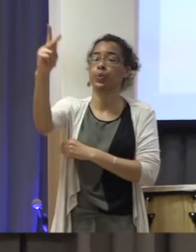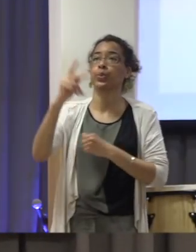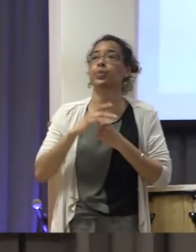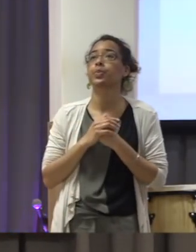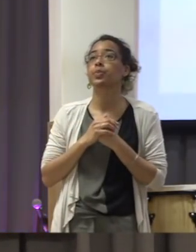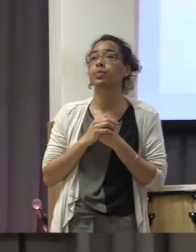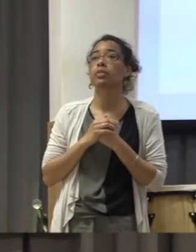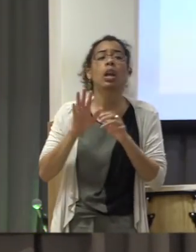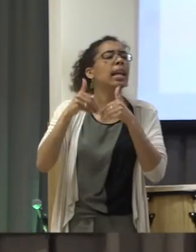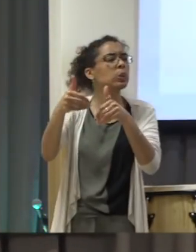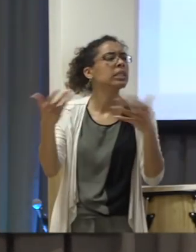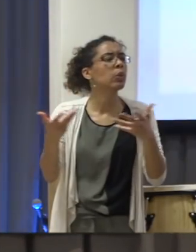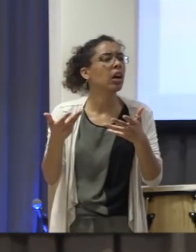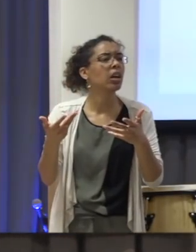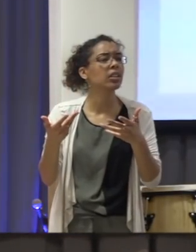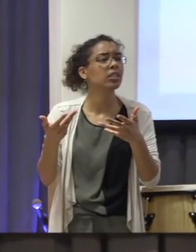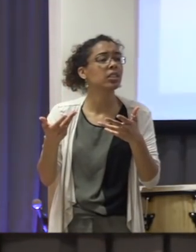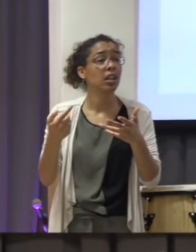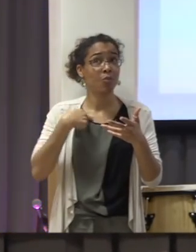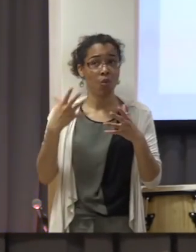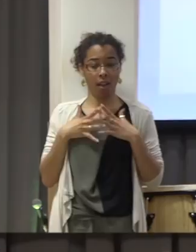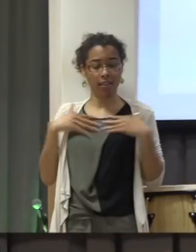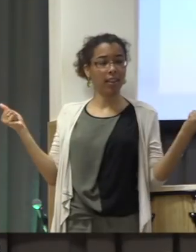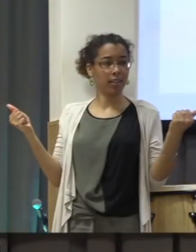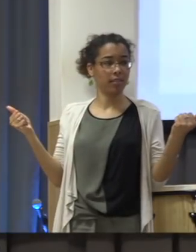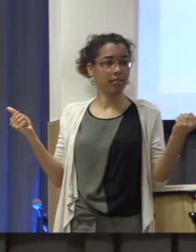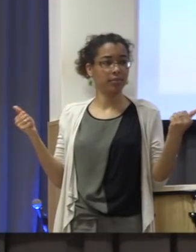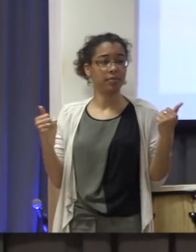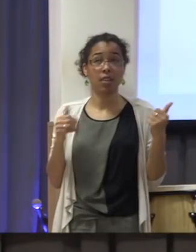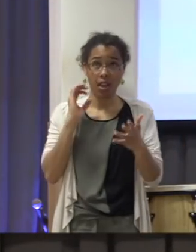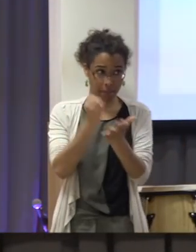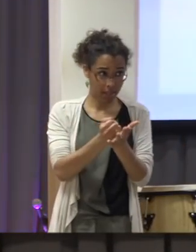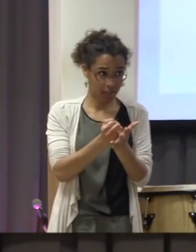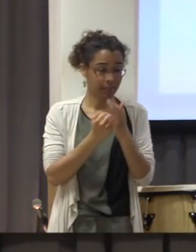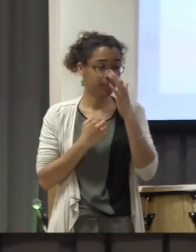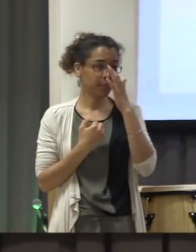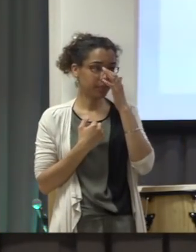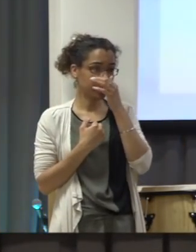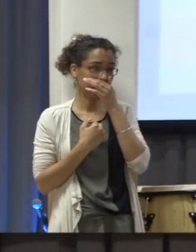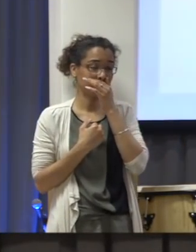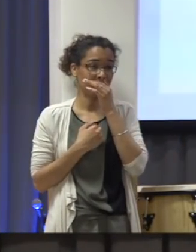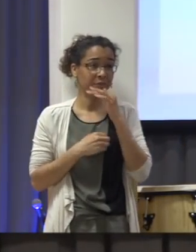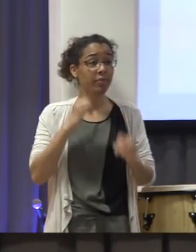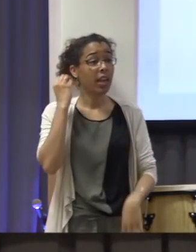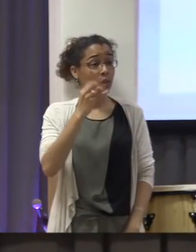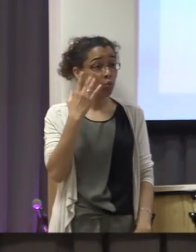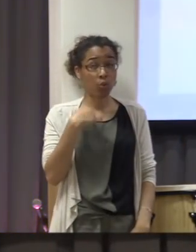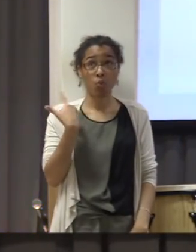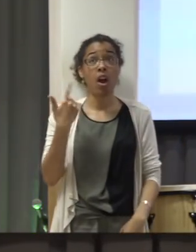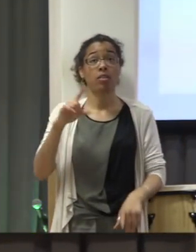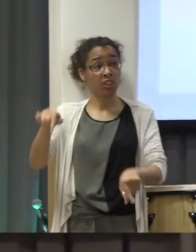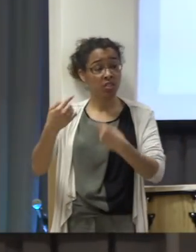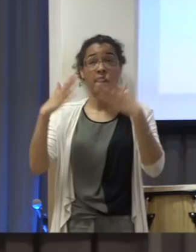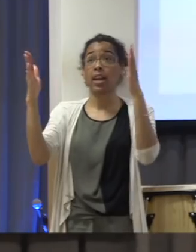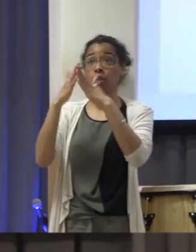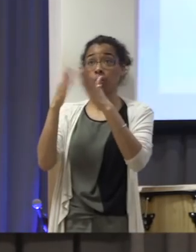Partemertrusure, la suite c'est quoi? Je suis guéri. Amen. Amen. Et chaque fois que je le fais, chaque fois qu'elle a